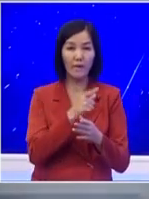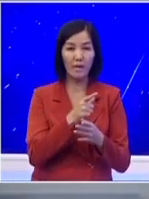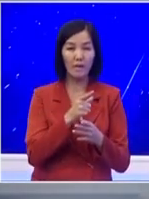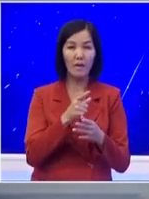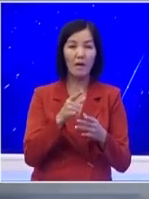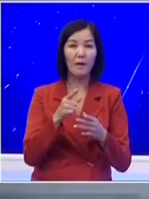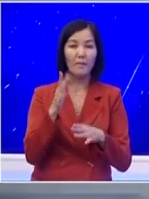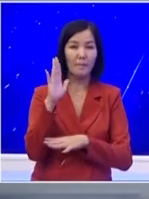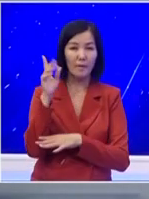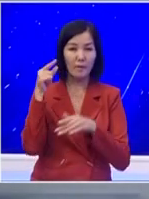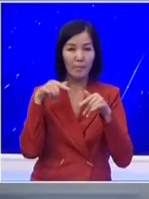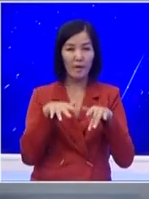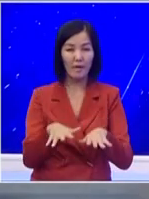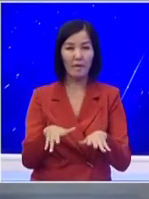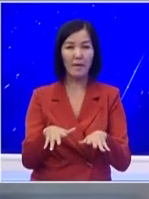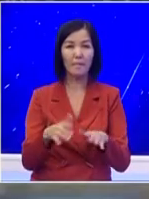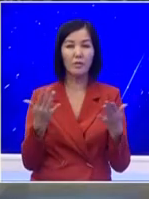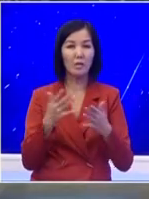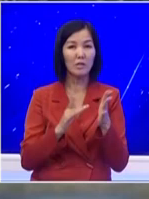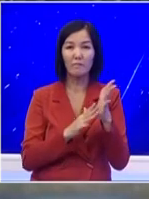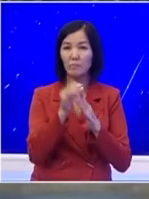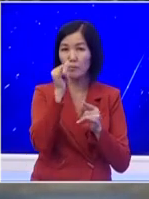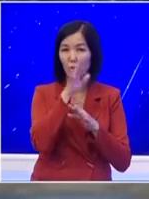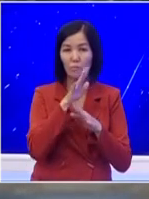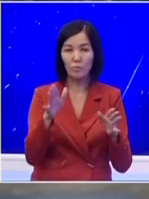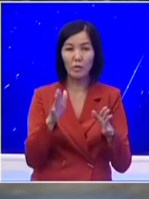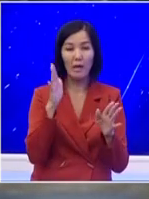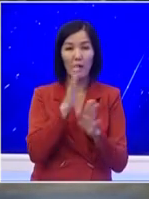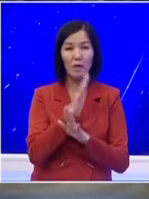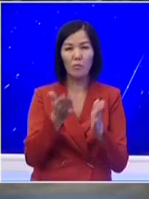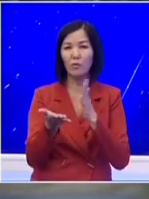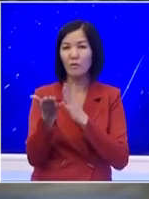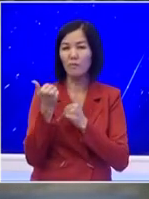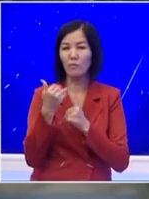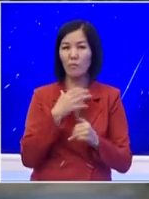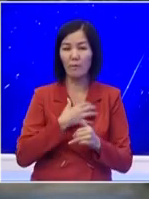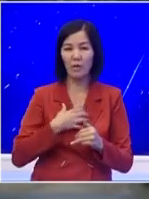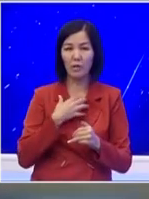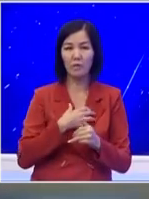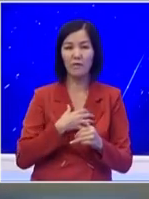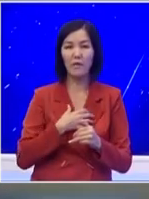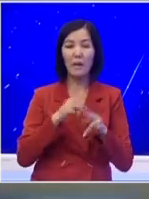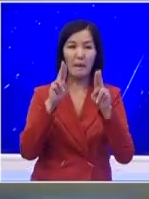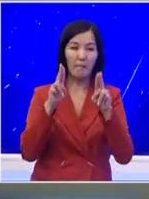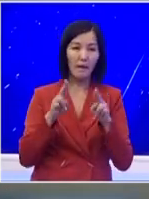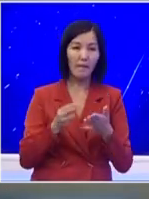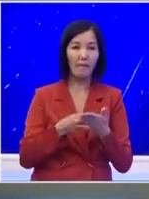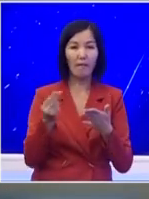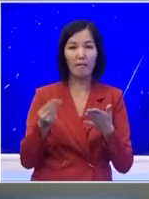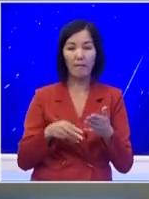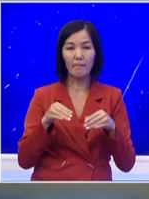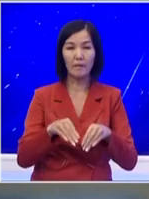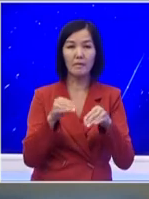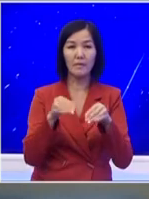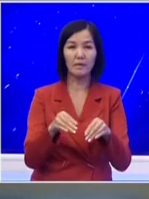того, что дерево после такой процедуры просто не выживет. Экологи уже давно бьют тревогу. Даже прописали нормы посадки саженцев